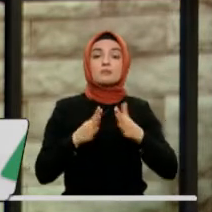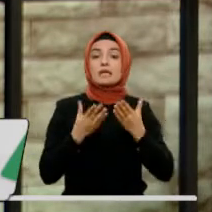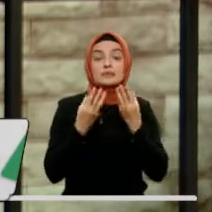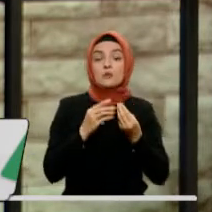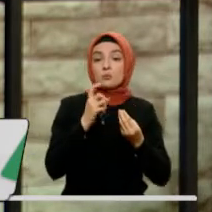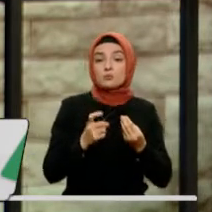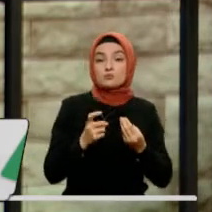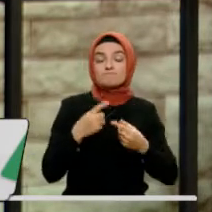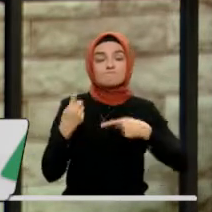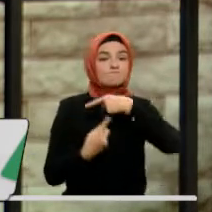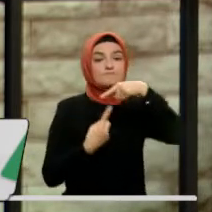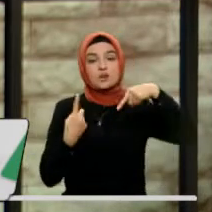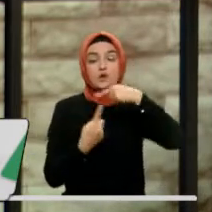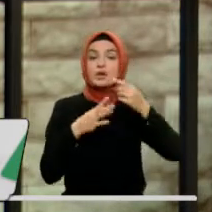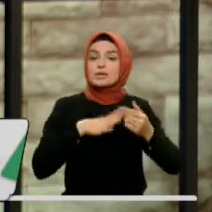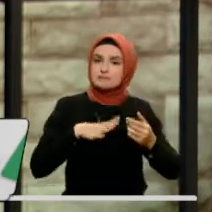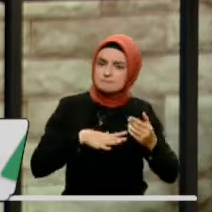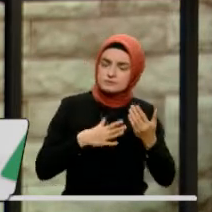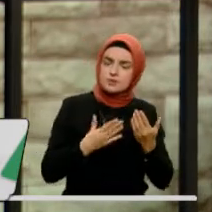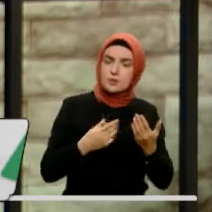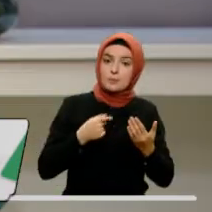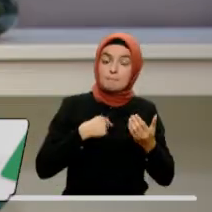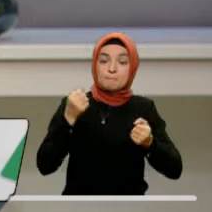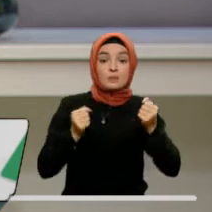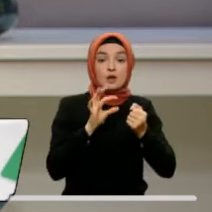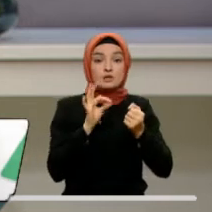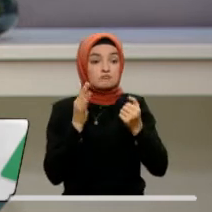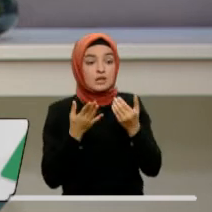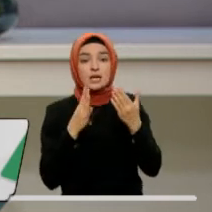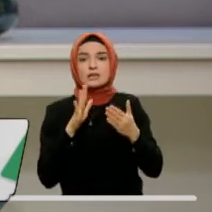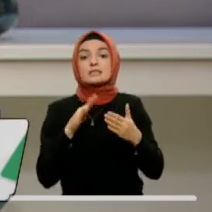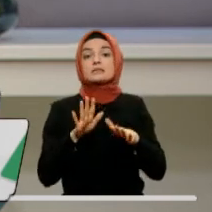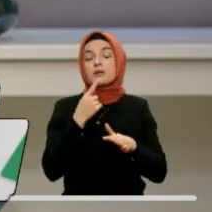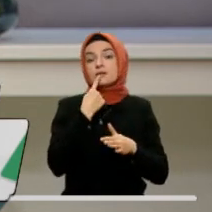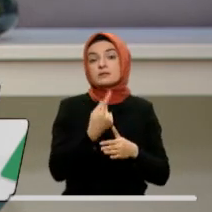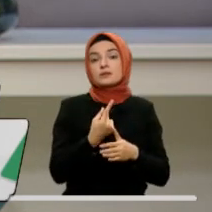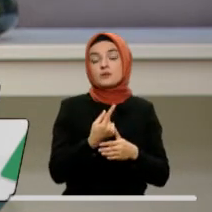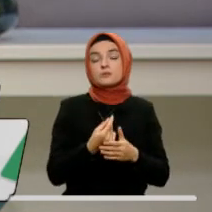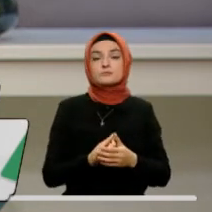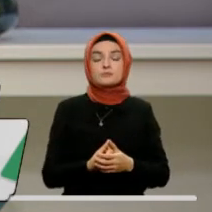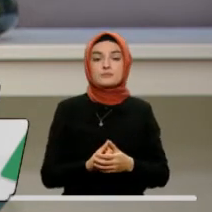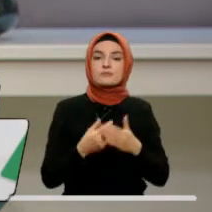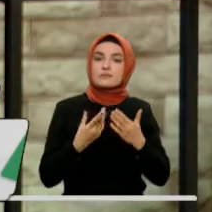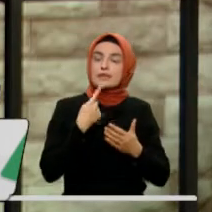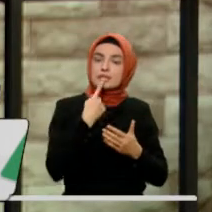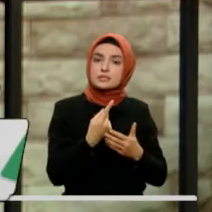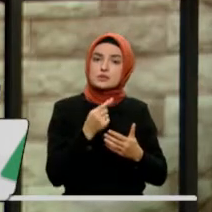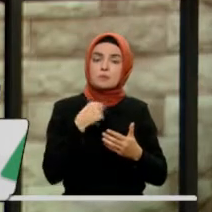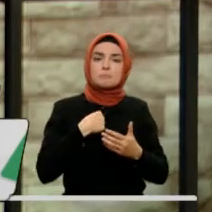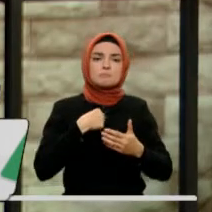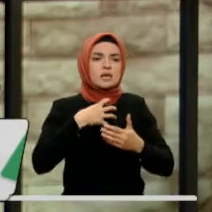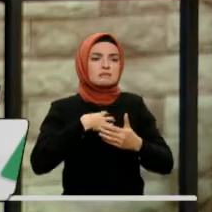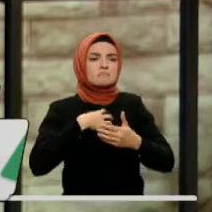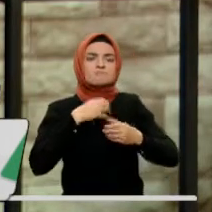olacaktır? Arıyor onu. İstiyor diyor ki hani ben arabasız bir yere gitmem. Evet. Normali o onun. Ya da diyor ki farz edelim ben kendi işimi